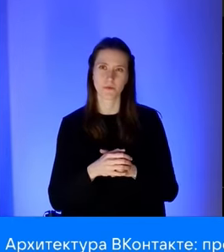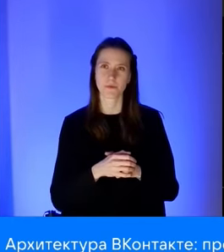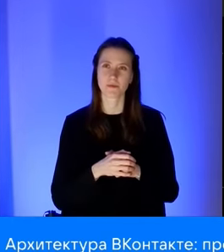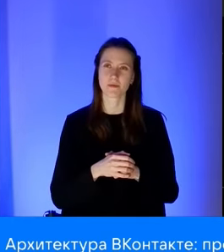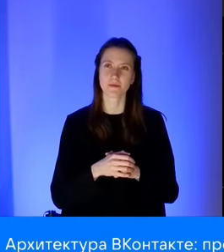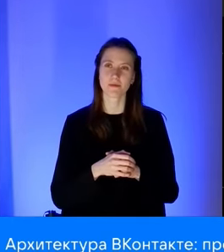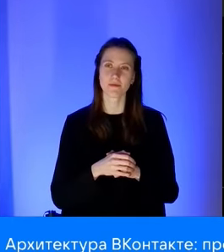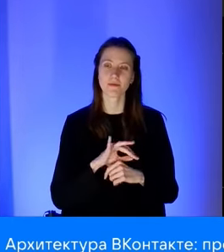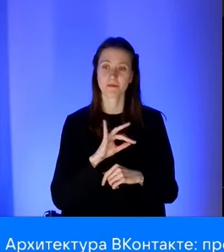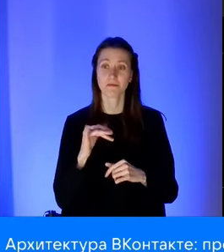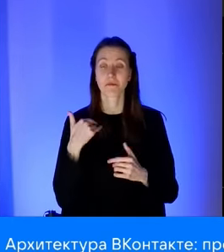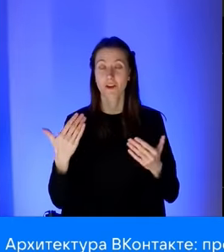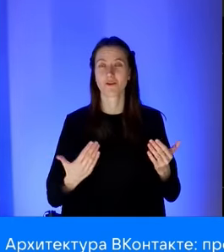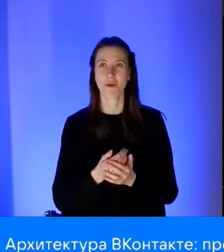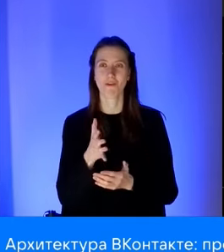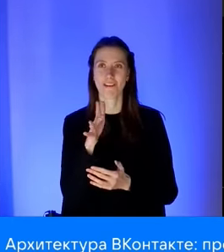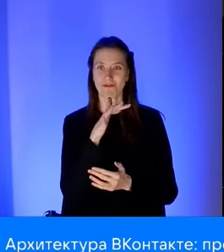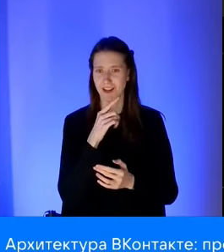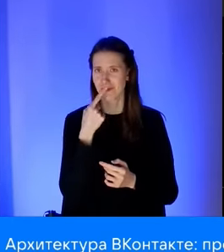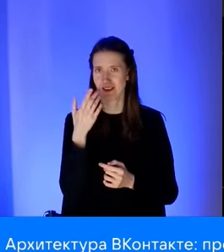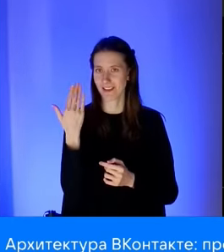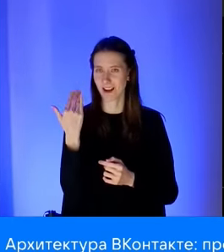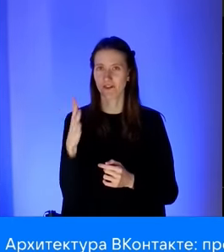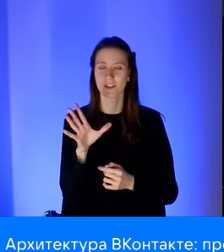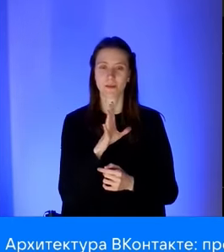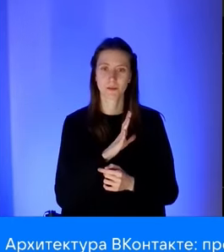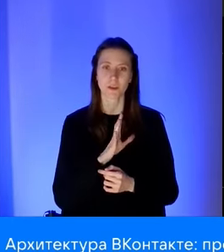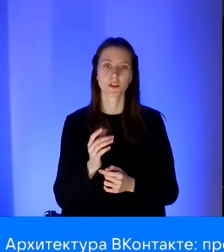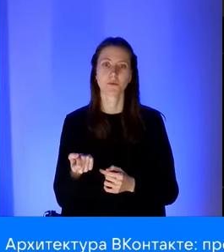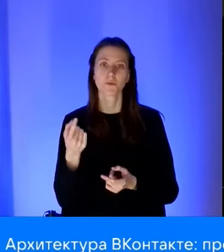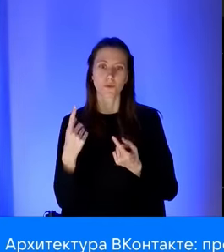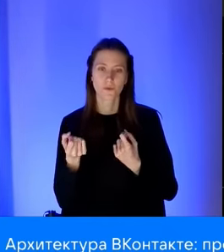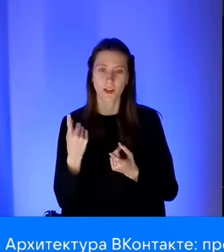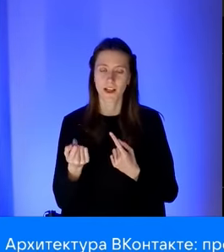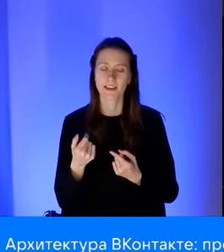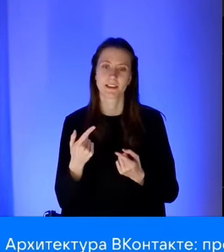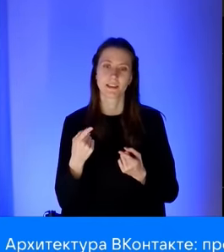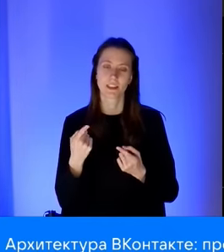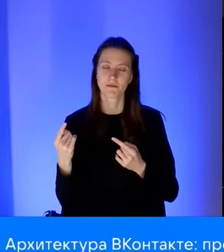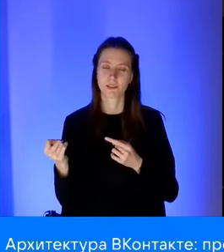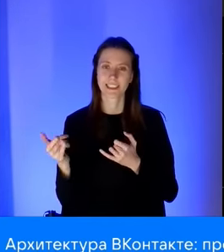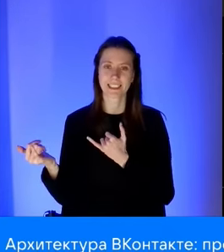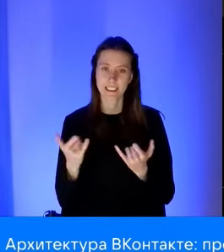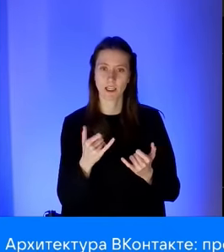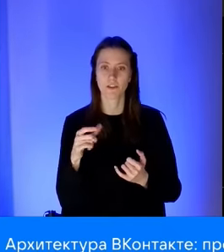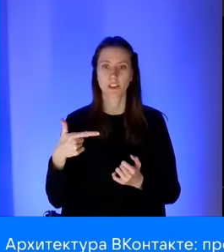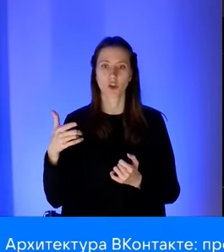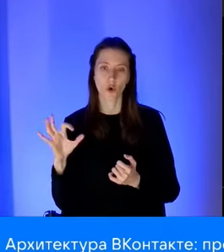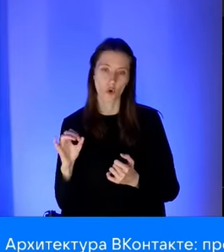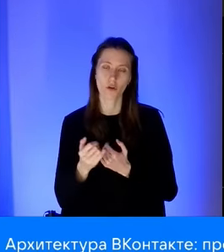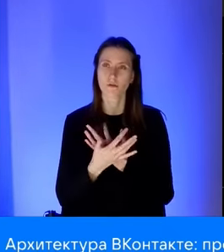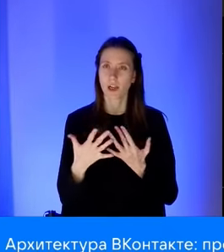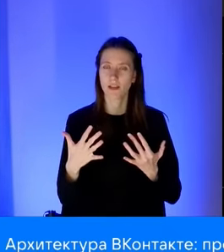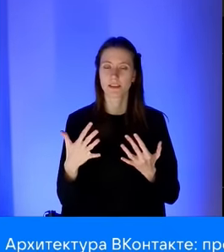и Новое время это не так давно было много уже появляется сервисов на го появляется го инфраструктура появляется